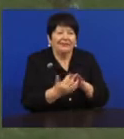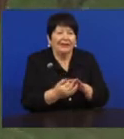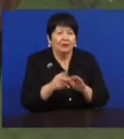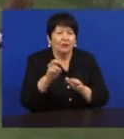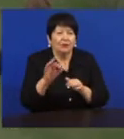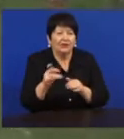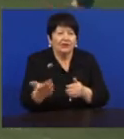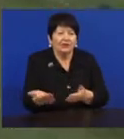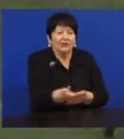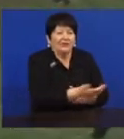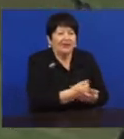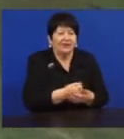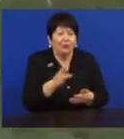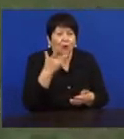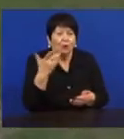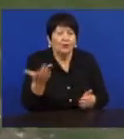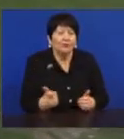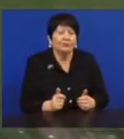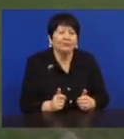Bogdanovca, strângem gunoiul.